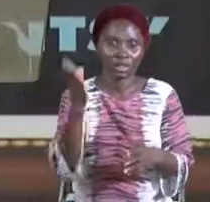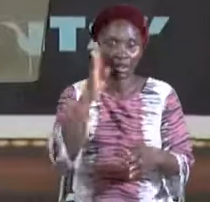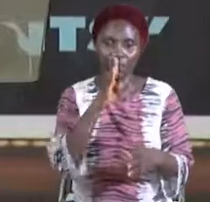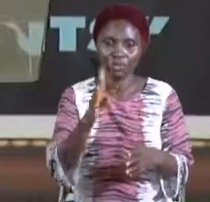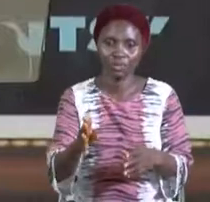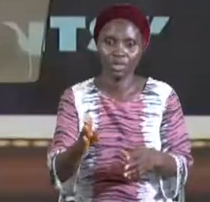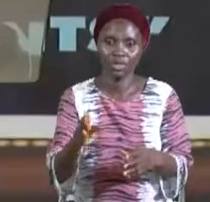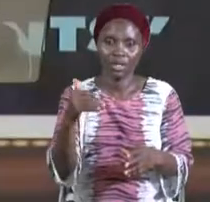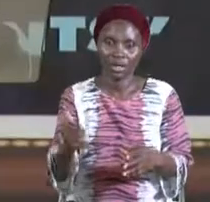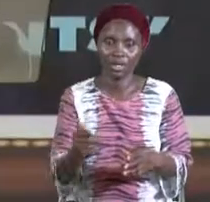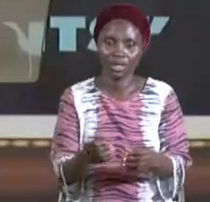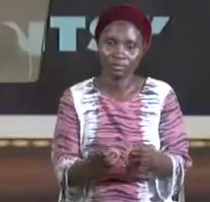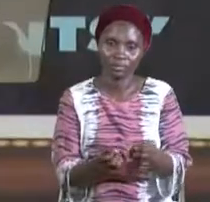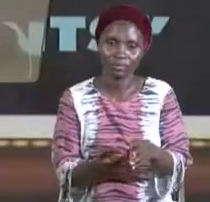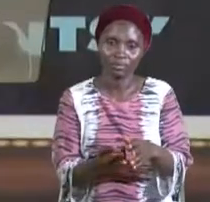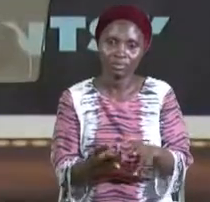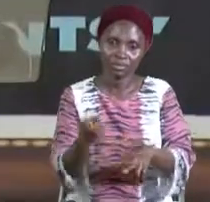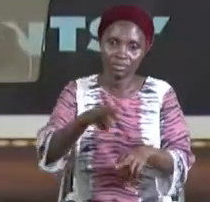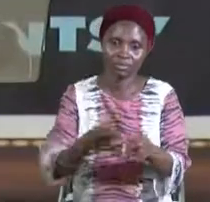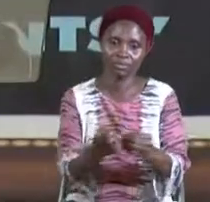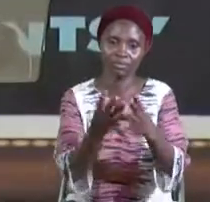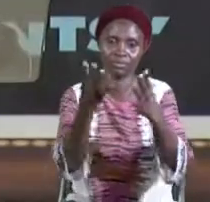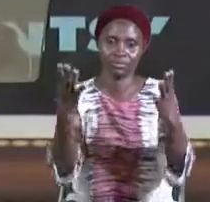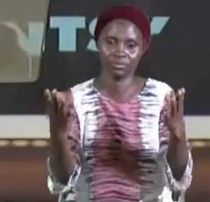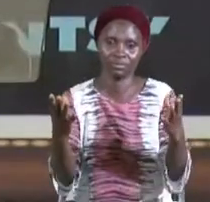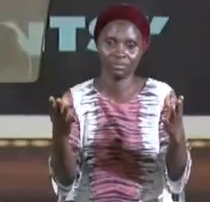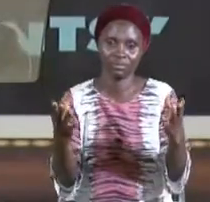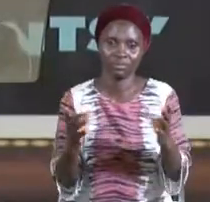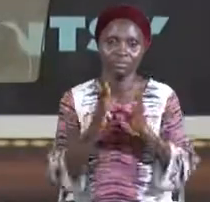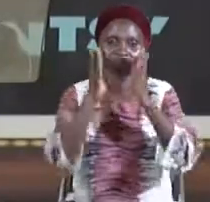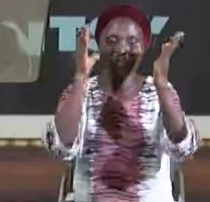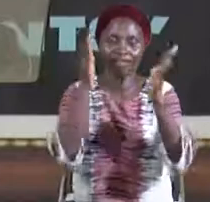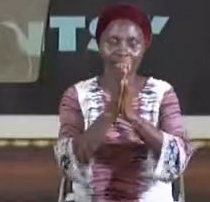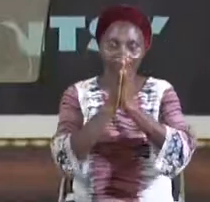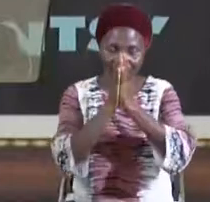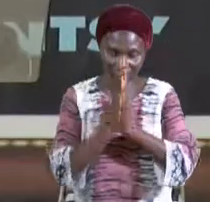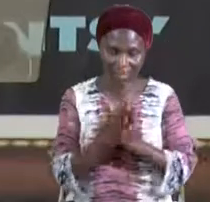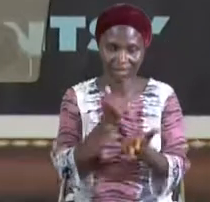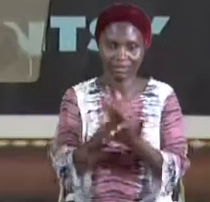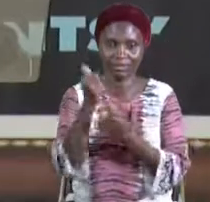aura une illumination. C'est tout l'amen que vous donnez ça.